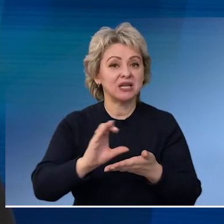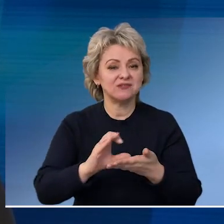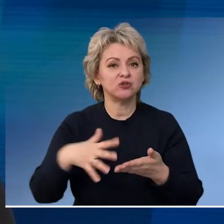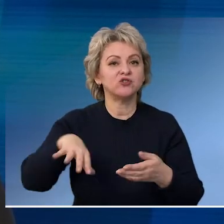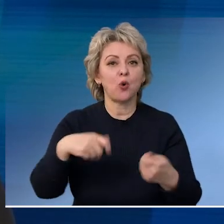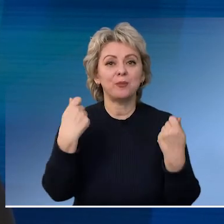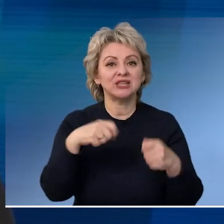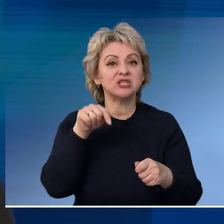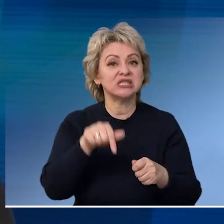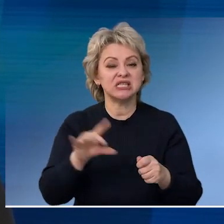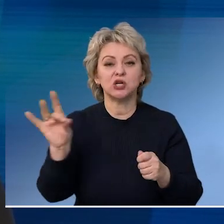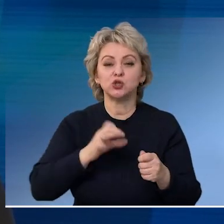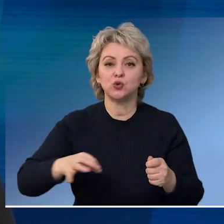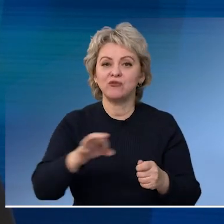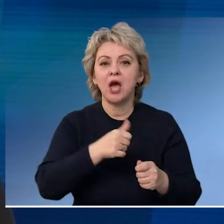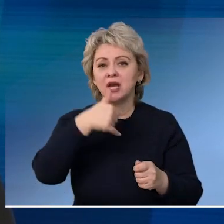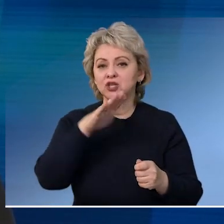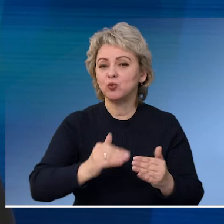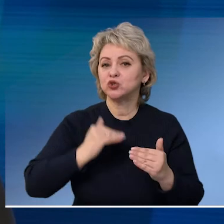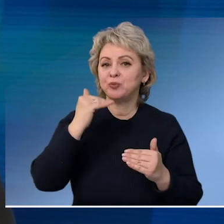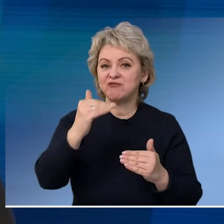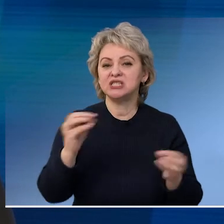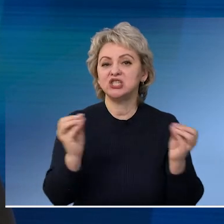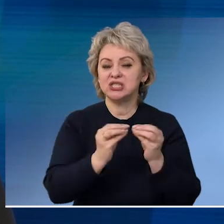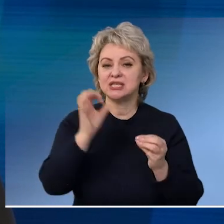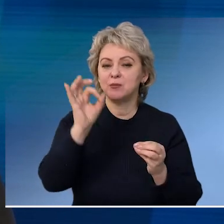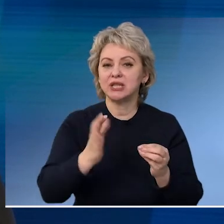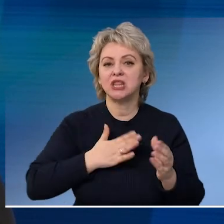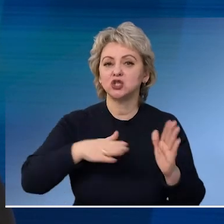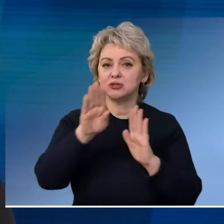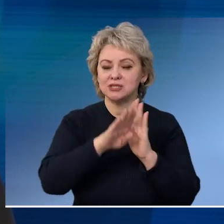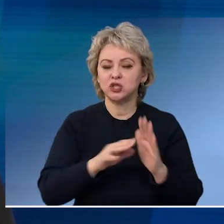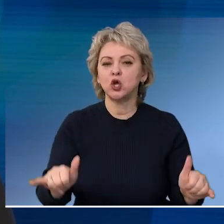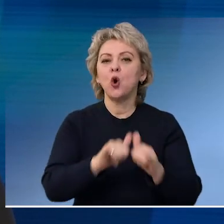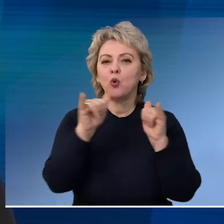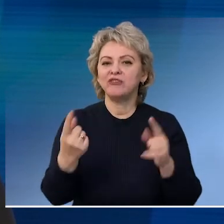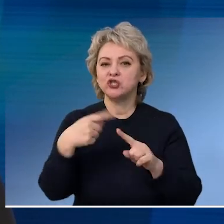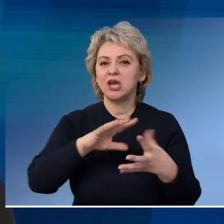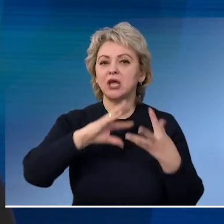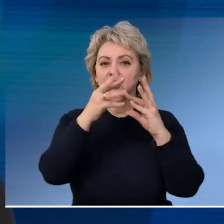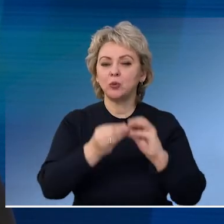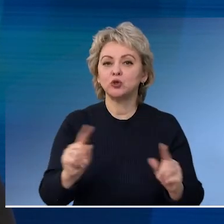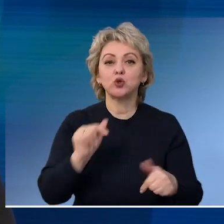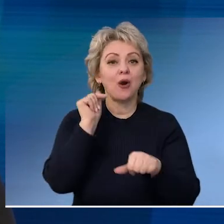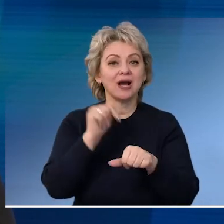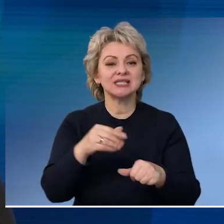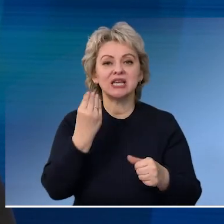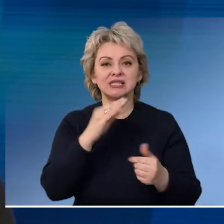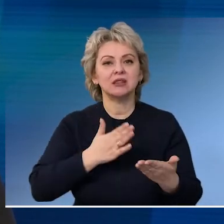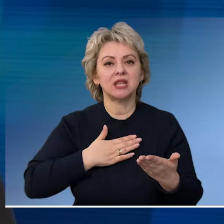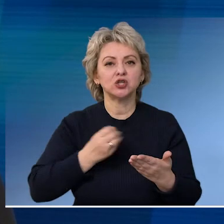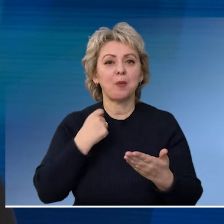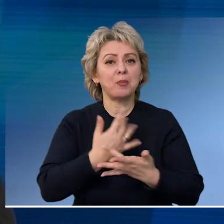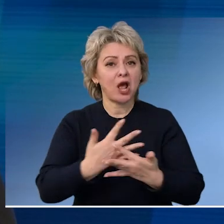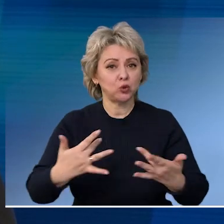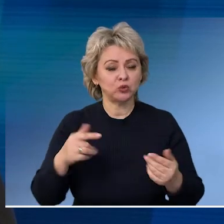произведено, все реализуется в Ростовской области, она не может превысить пока 10%. И наша задача, конечно, увеличивать этот объем. Что касается качества